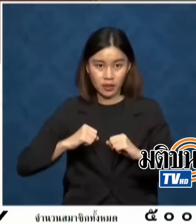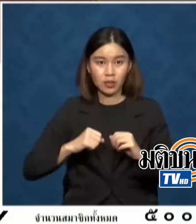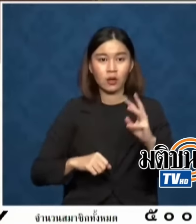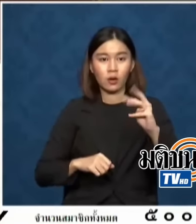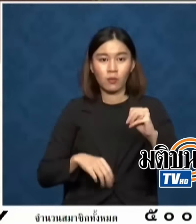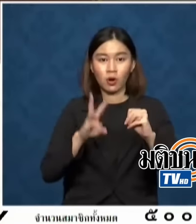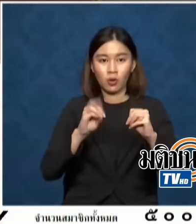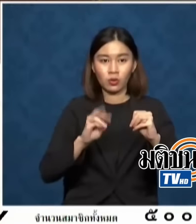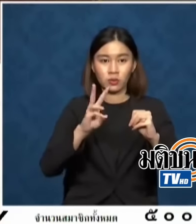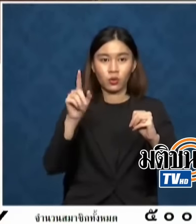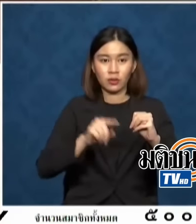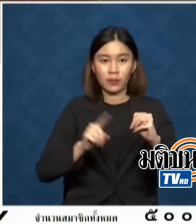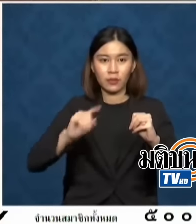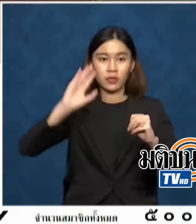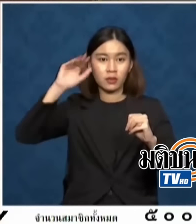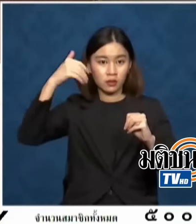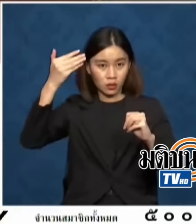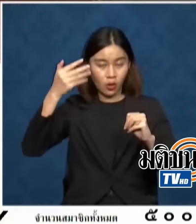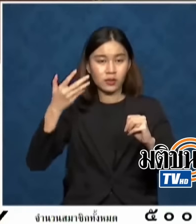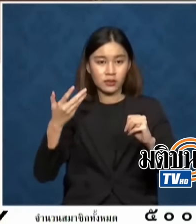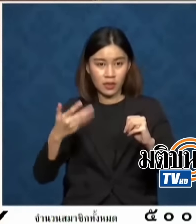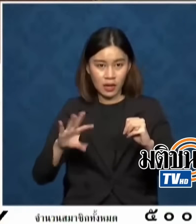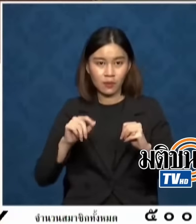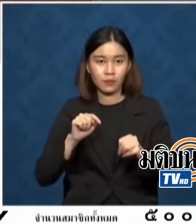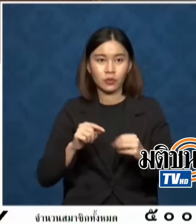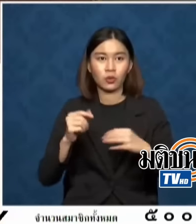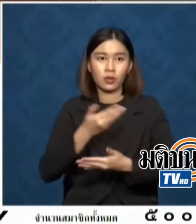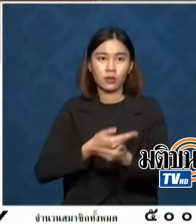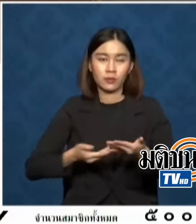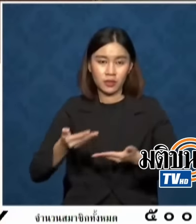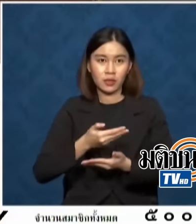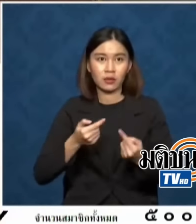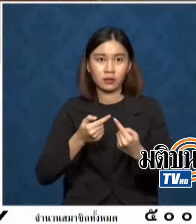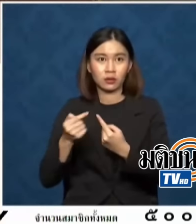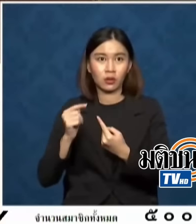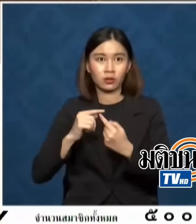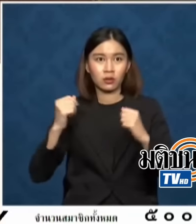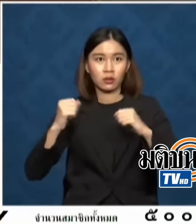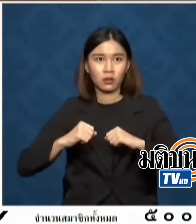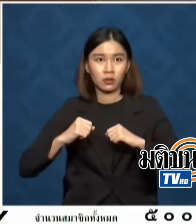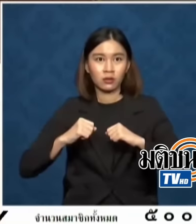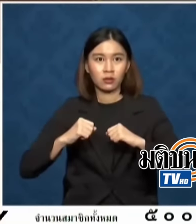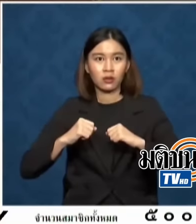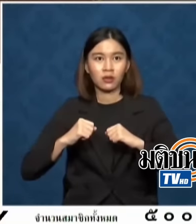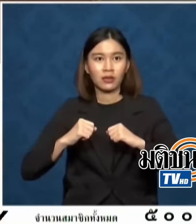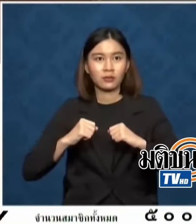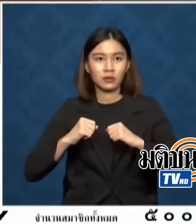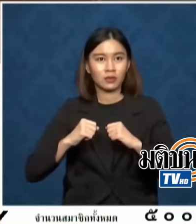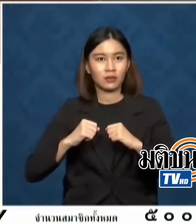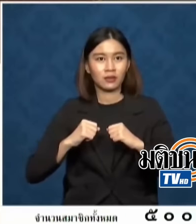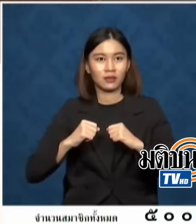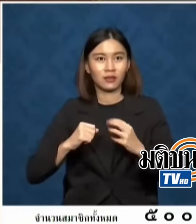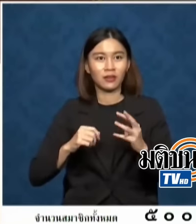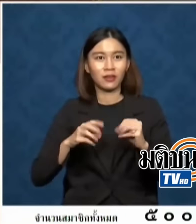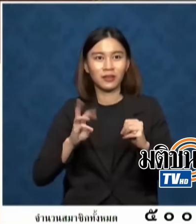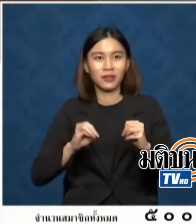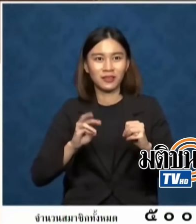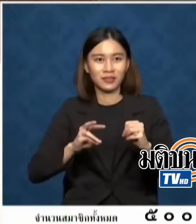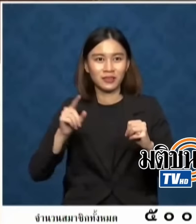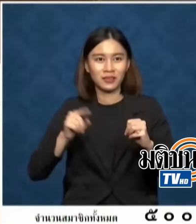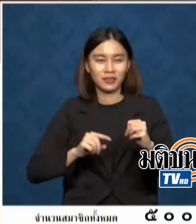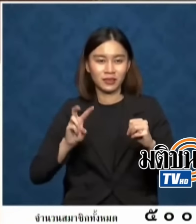า66ทับ1ก่อนจากนั้นจึงจะเป็นการพิจารณาและลงมติมาตรา66ทับ2ตาม